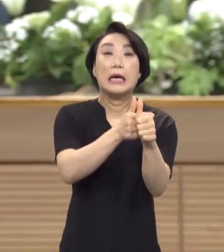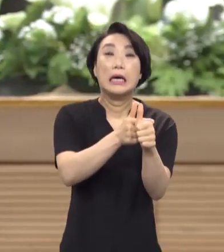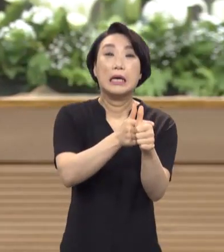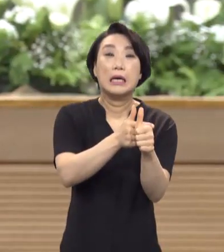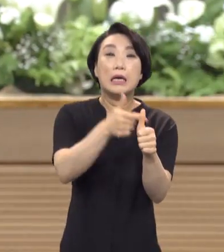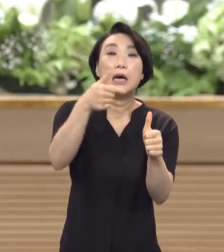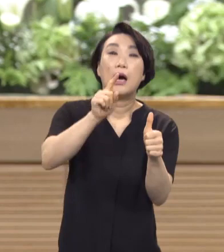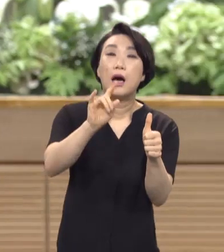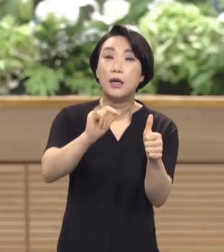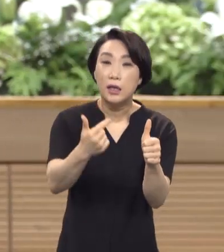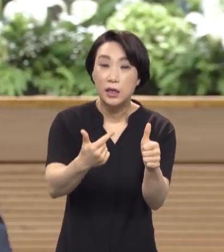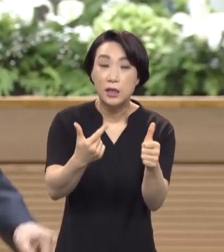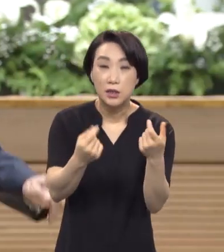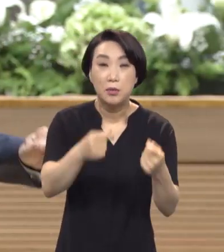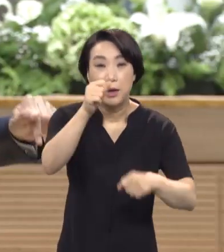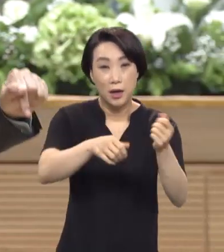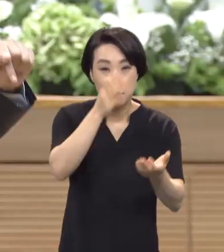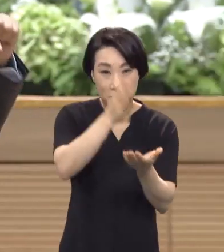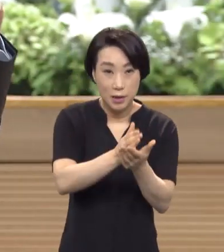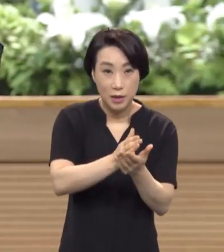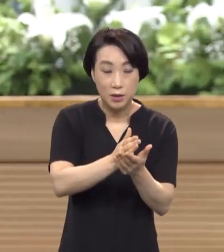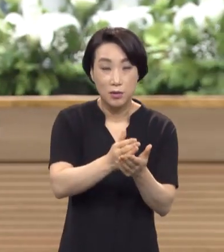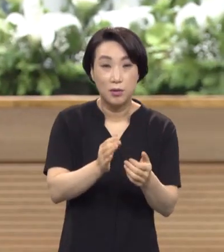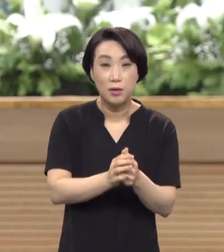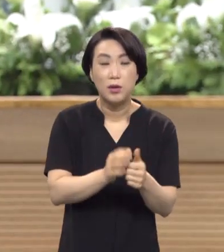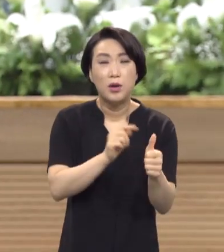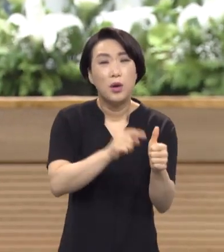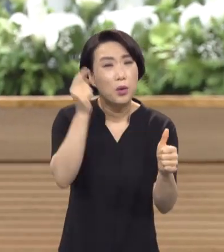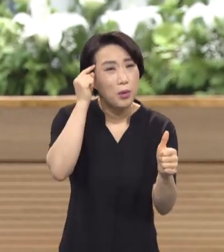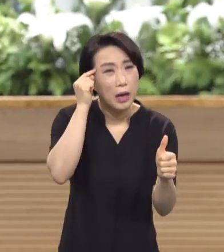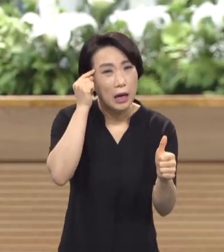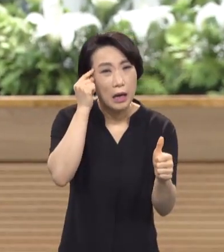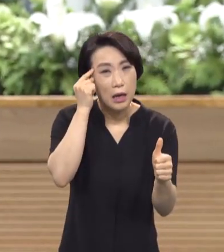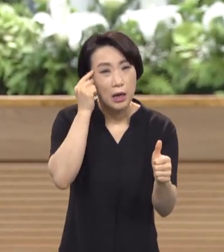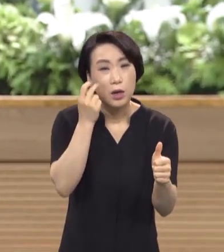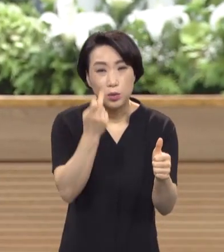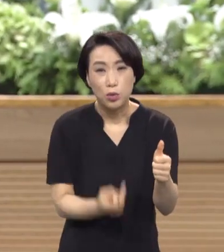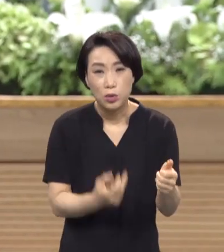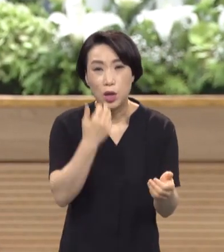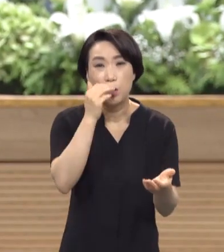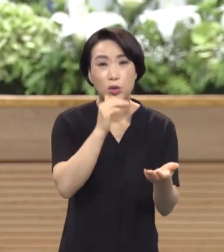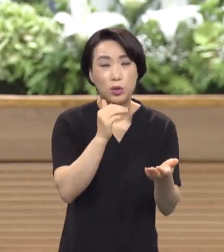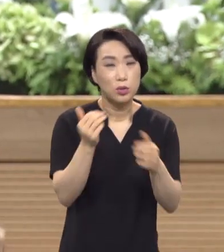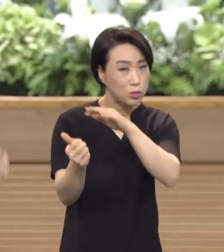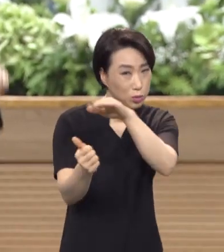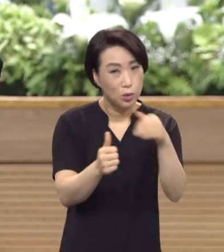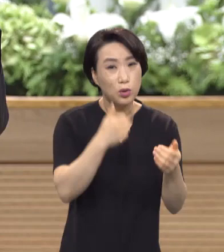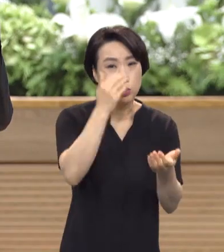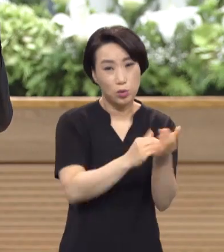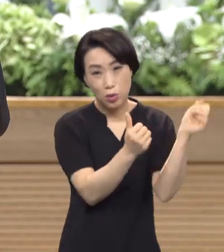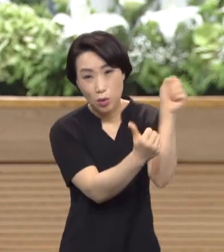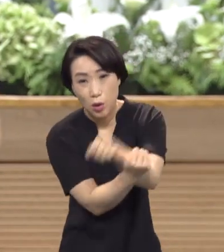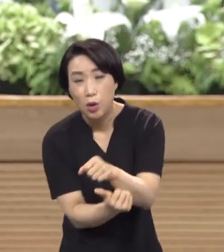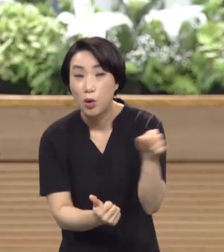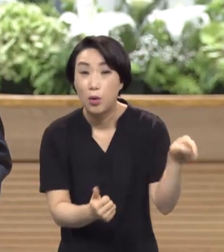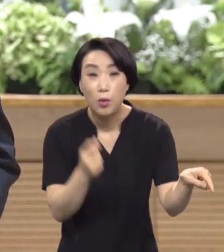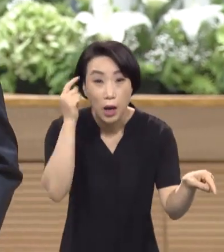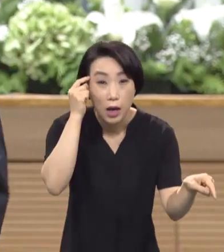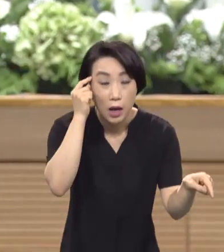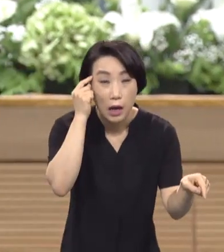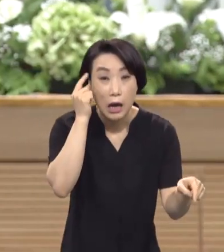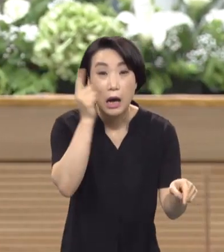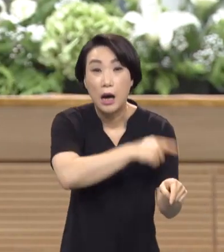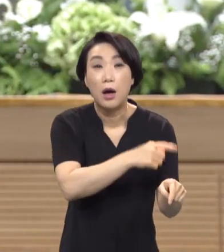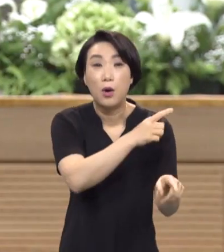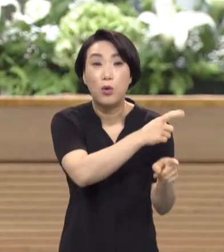가인같이 하지 말라. 그는 어찌하여 아우를 죽였느뇨. 악한 자에